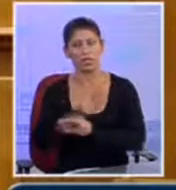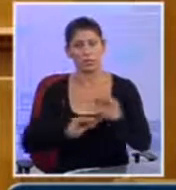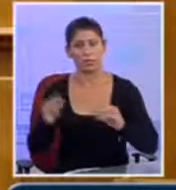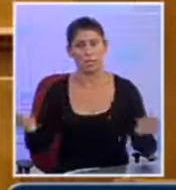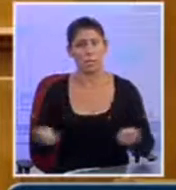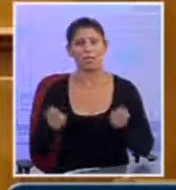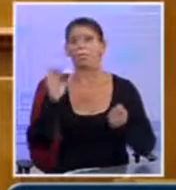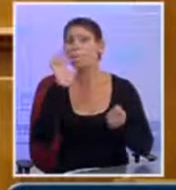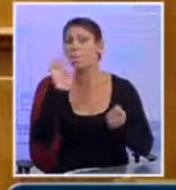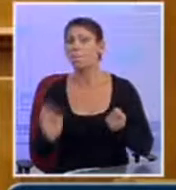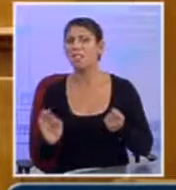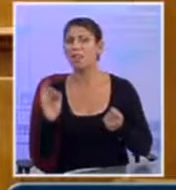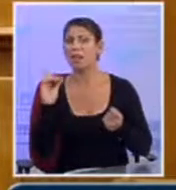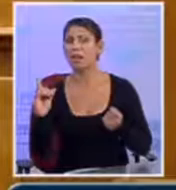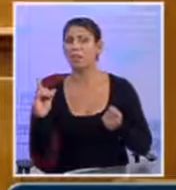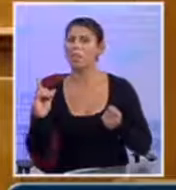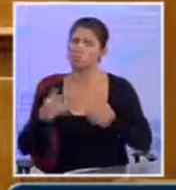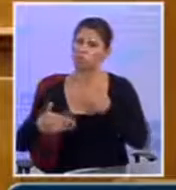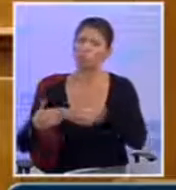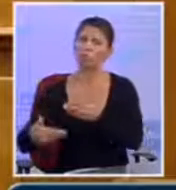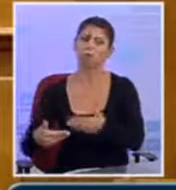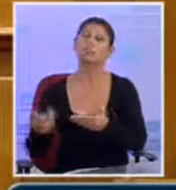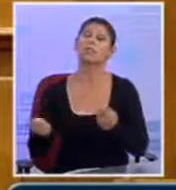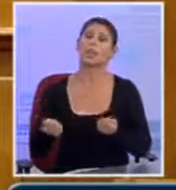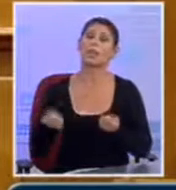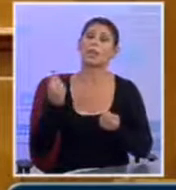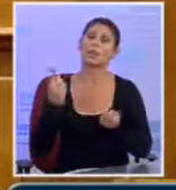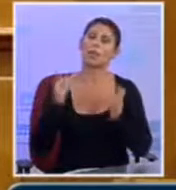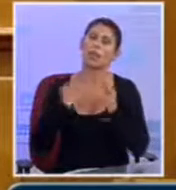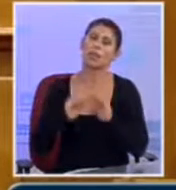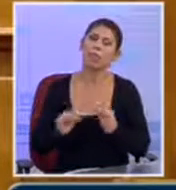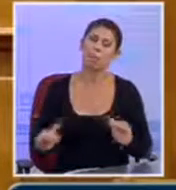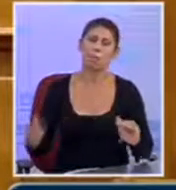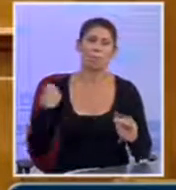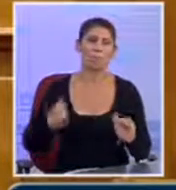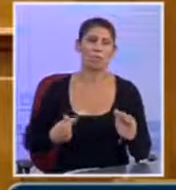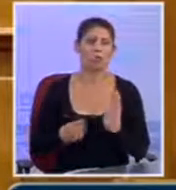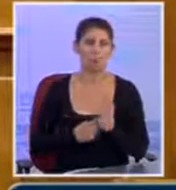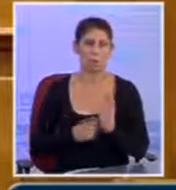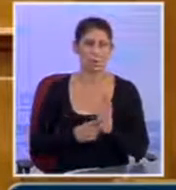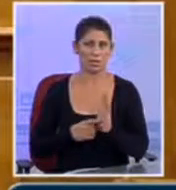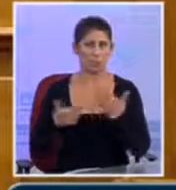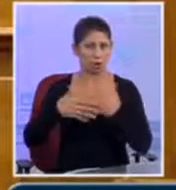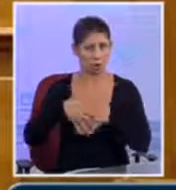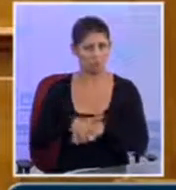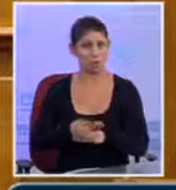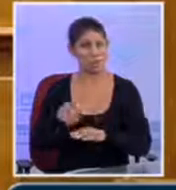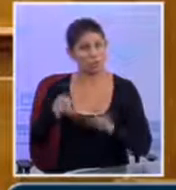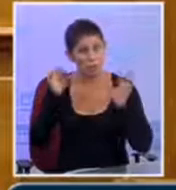παράγουμε 0, 1 και ούτω καθεξής και να κάνουμε μια ήπια δημοσιονομική προσαρμογή. Αυτό